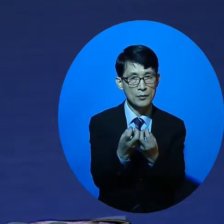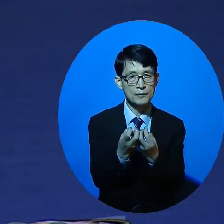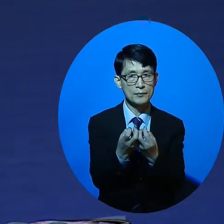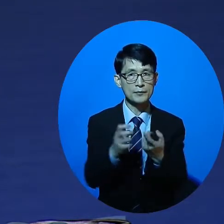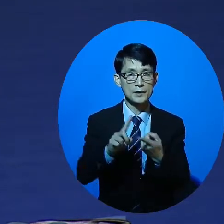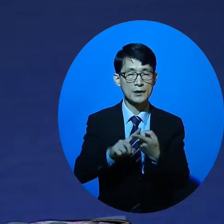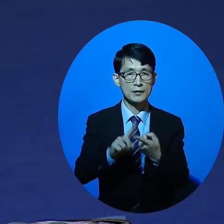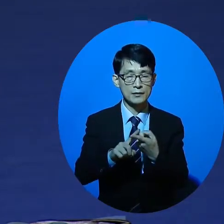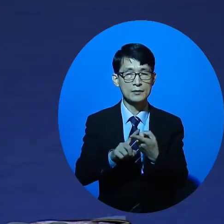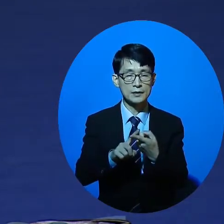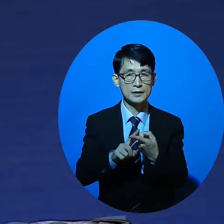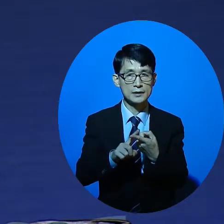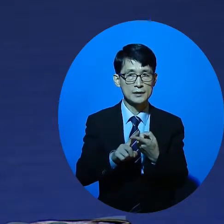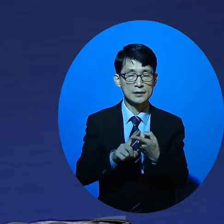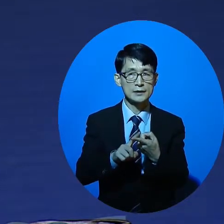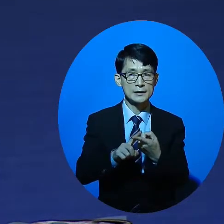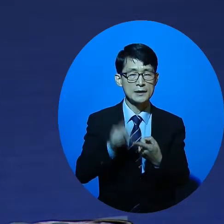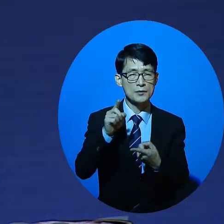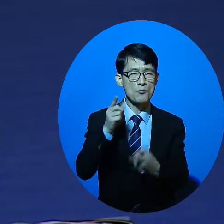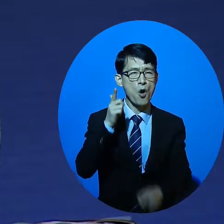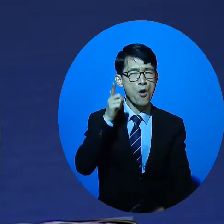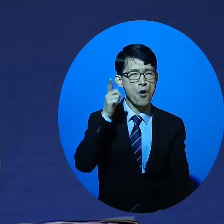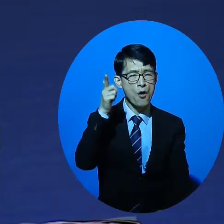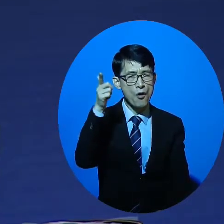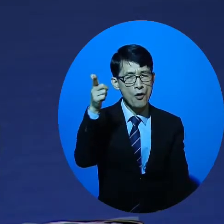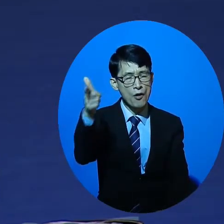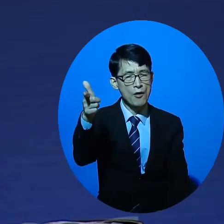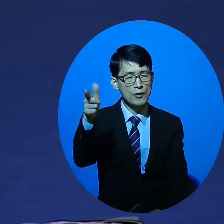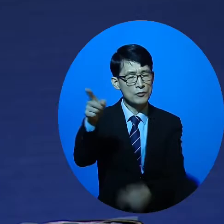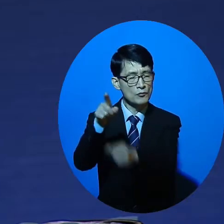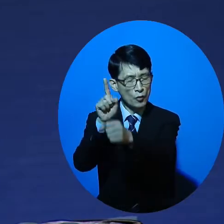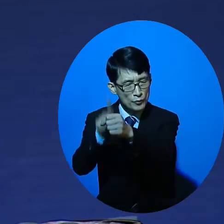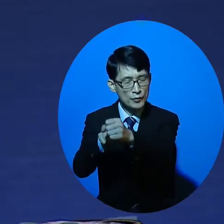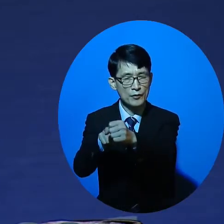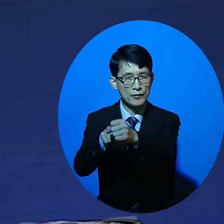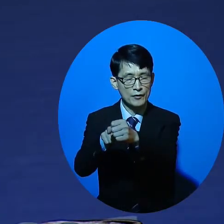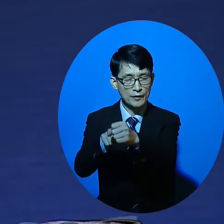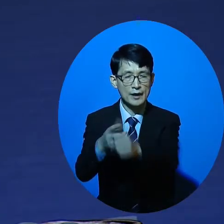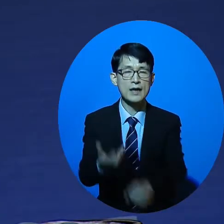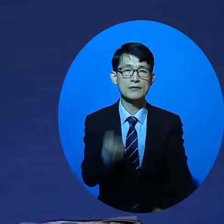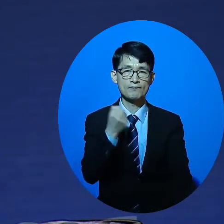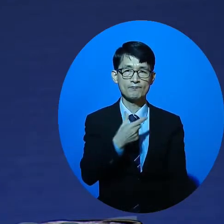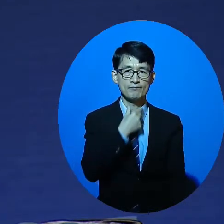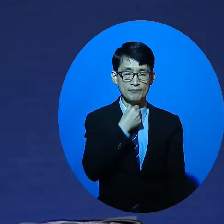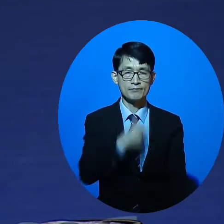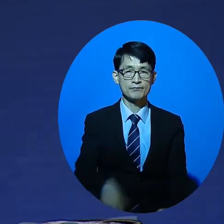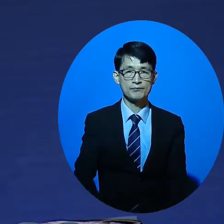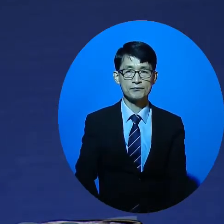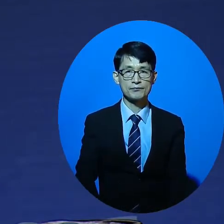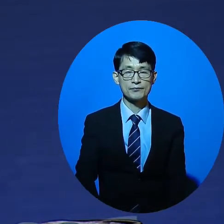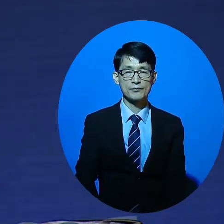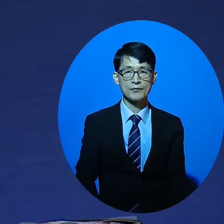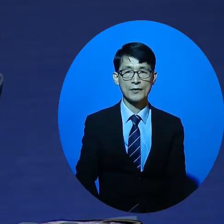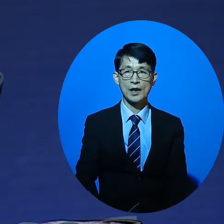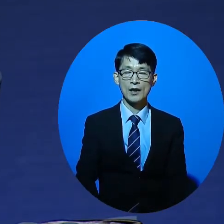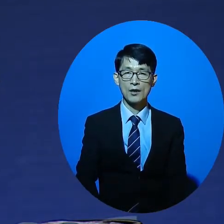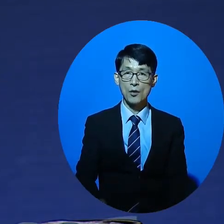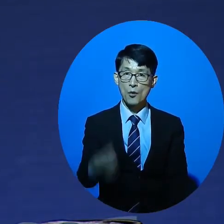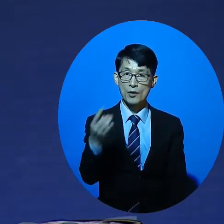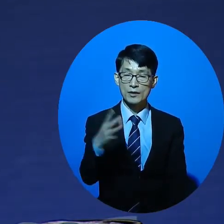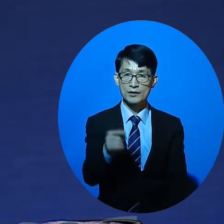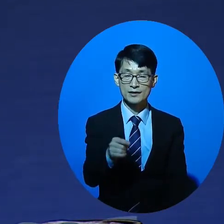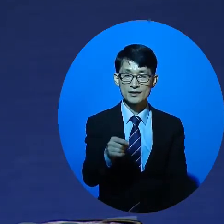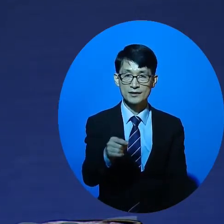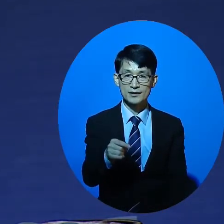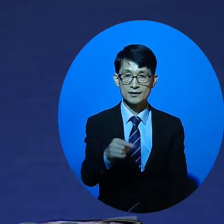좀 바라보고자 이렇게 합니다. 제가 그 토론 원고를